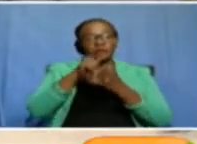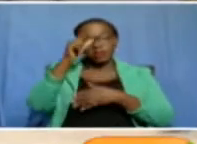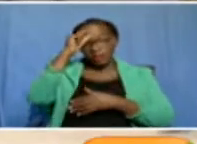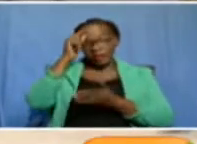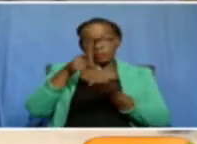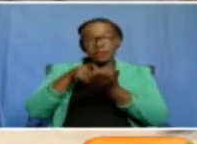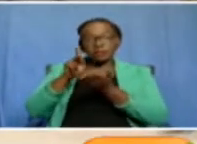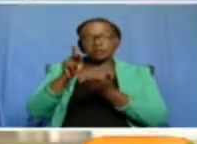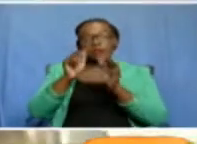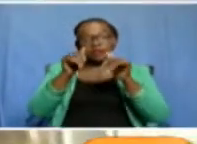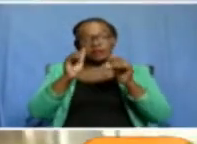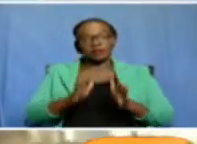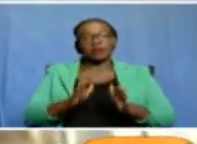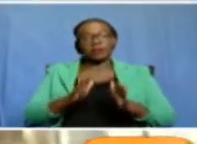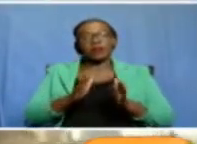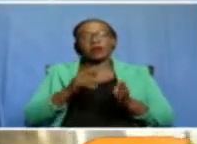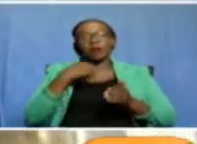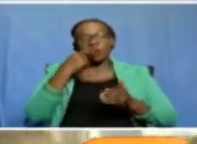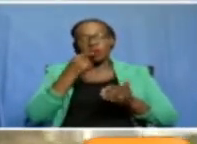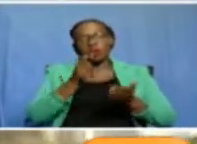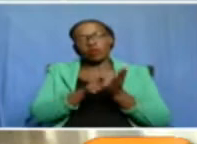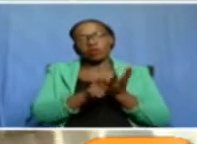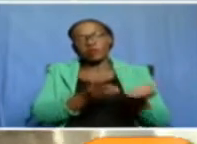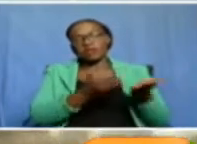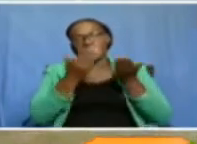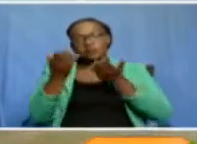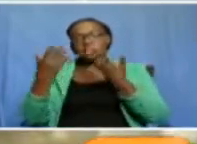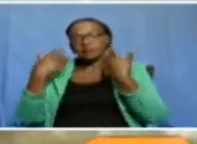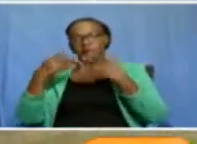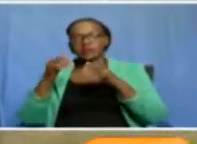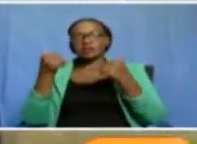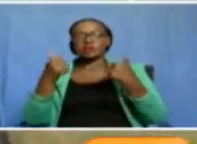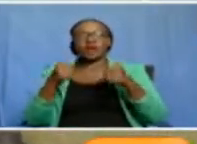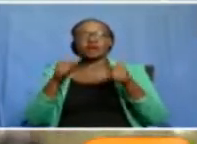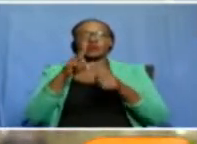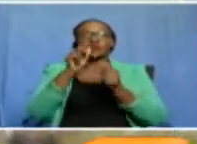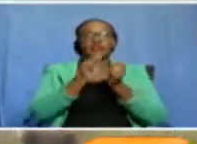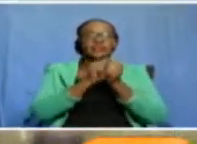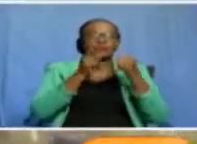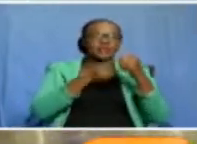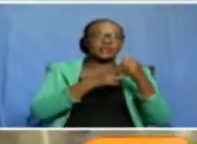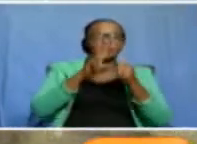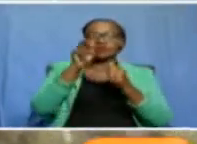wakulima waliowasilisha mahindi yao kwa msimu wa 2017 na